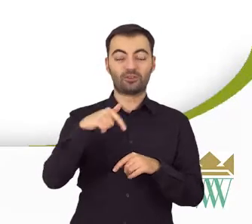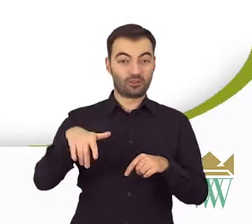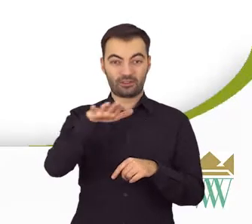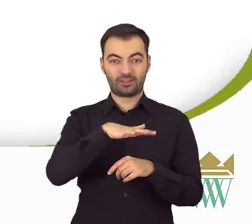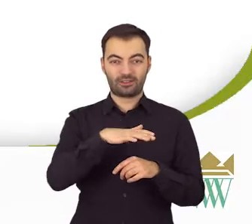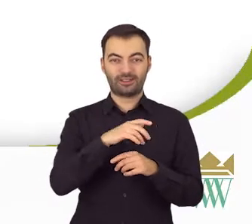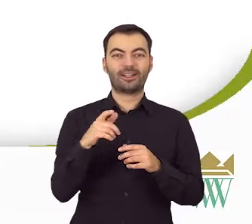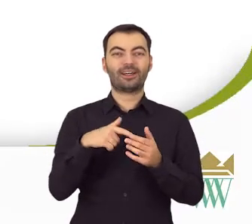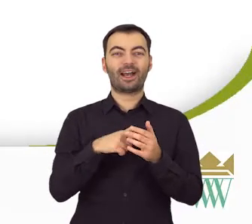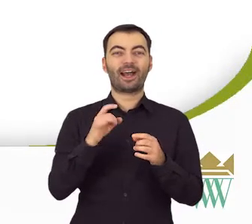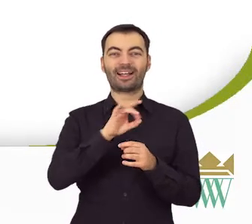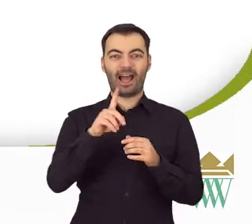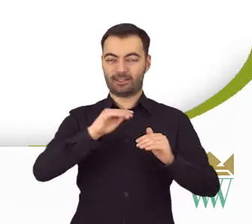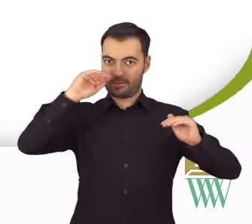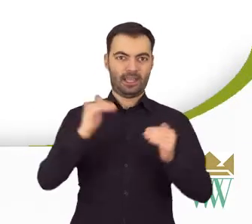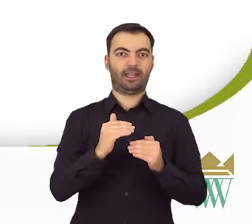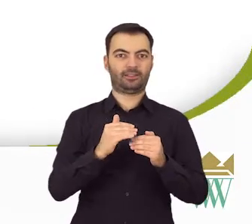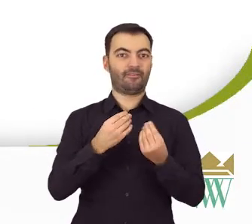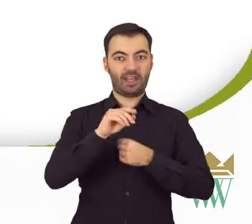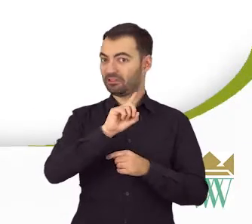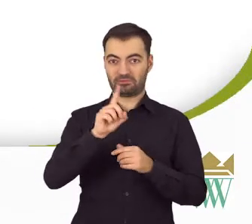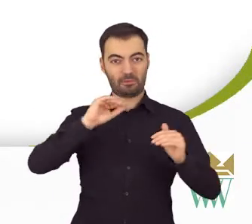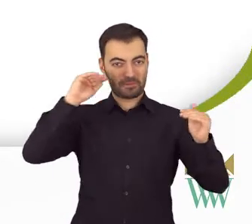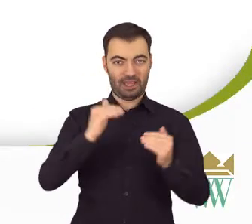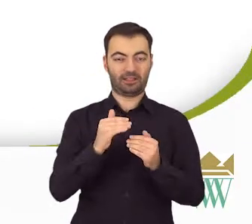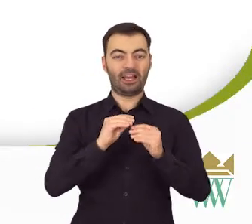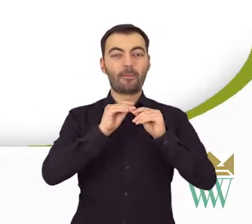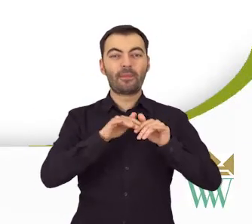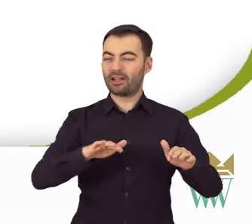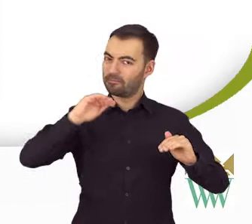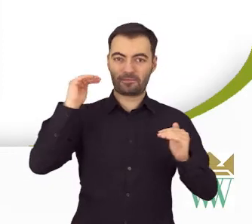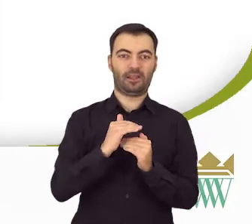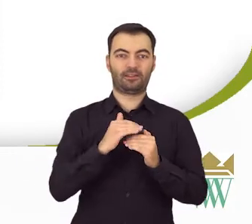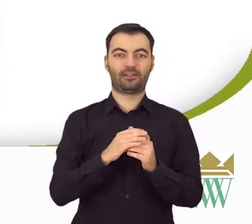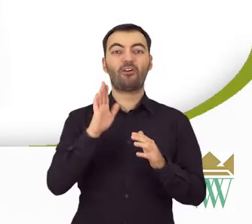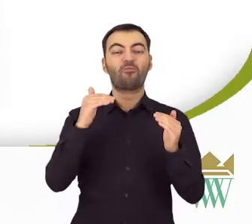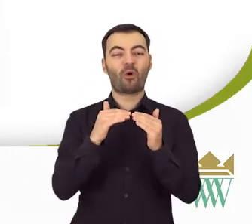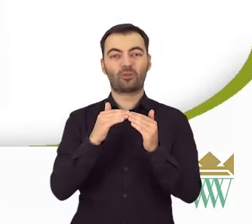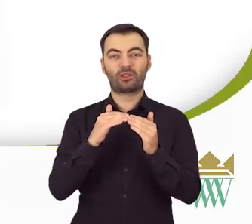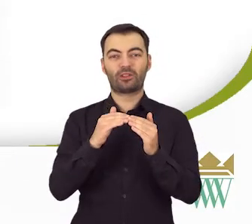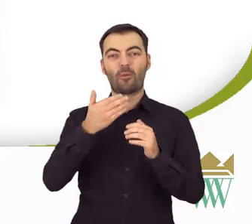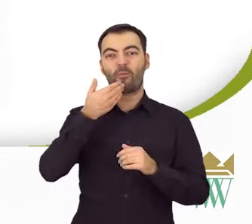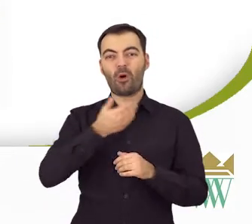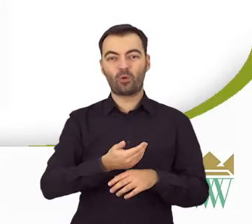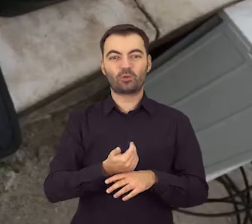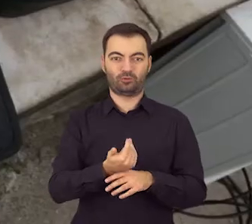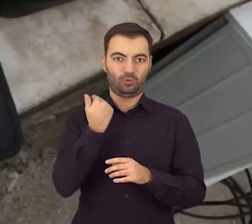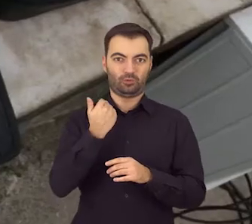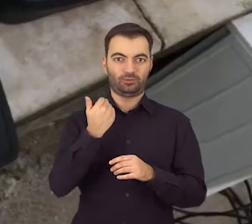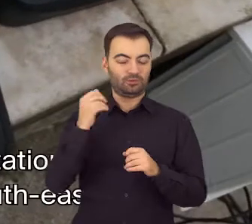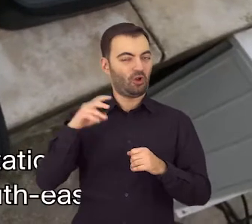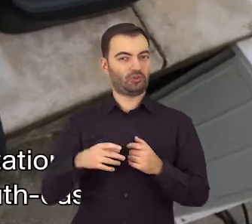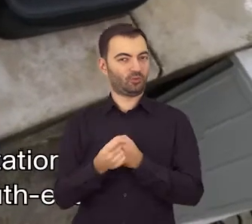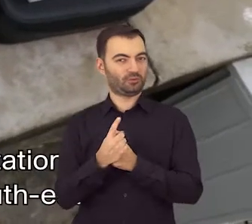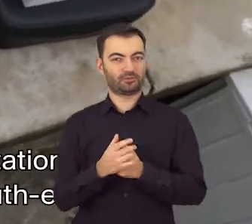wręcz mieliśmy mniejsze stężenia tych gazów i mniejsze stężenie zapylenia, niż jak wiatry były południowo-wschodnie. Więc